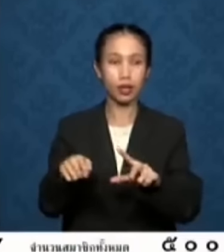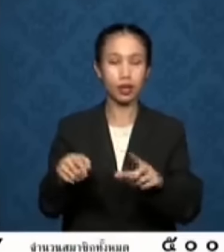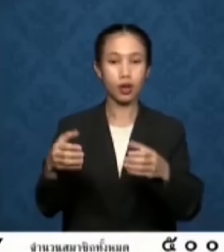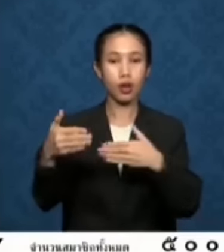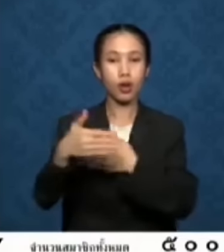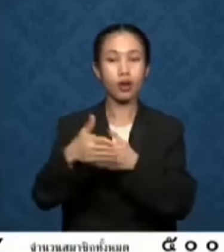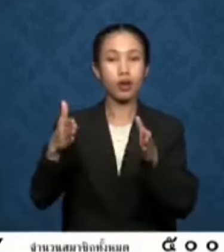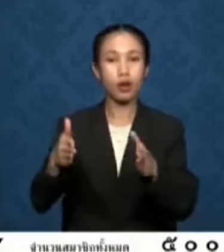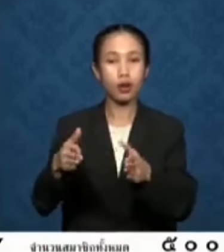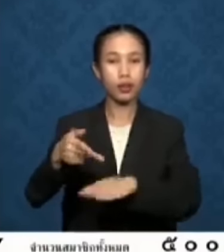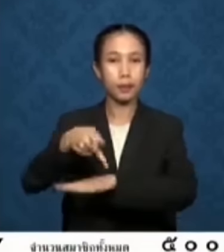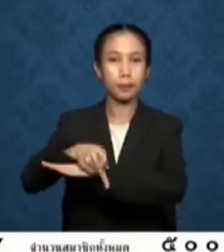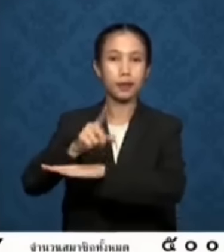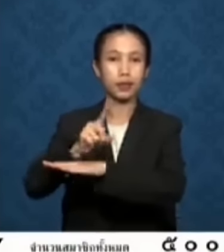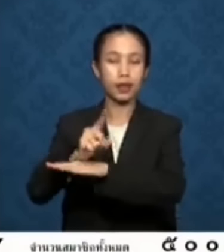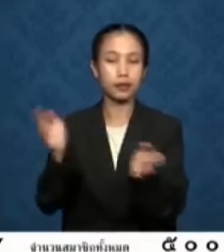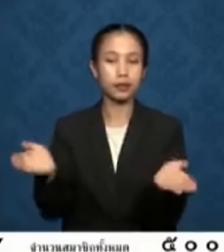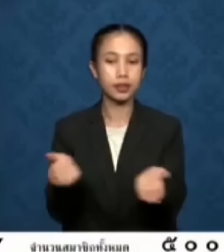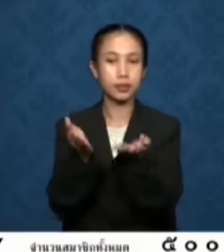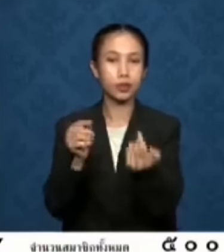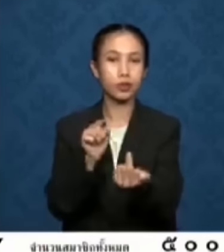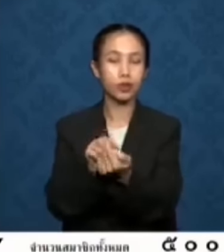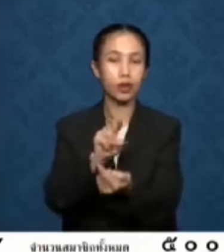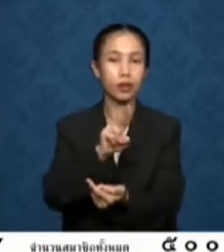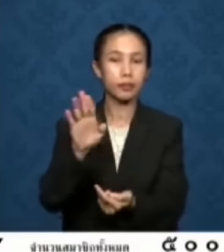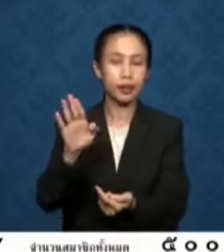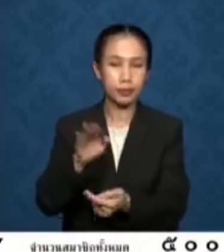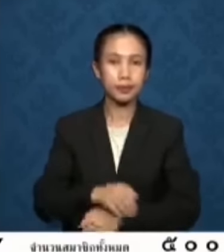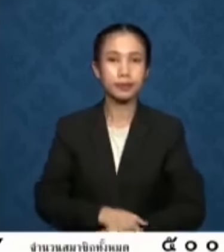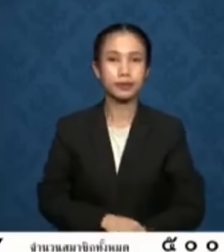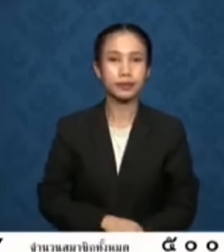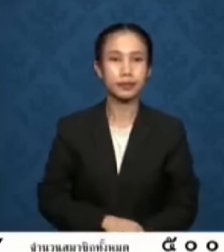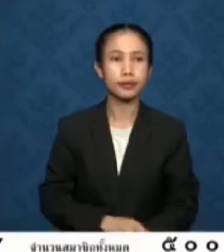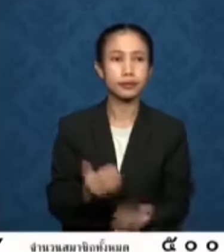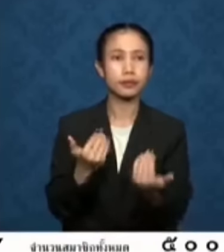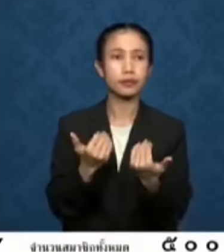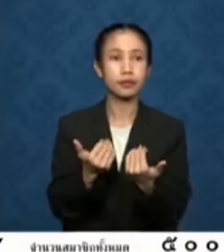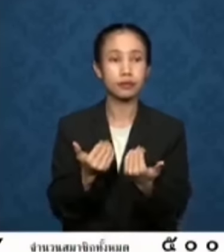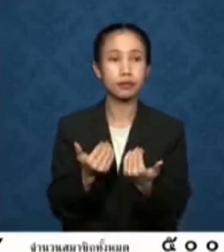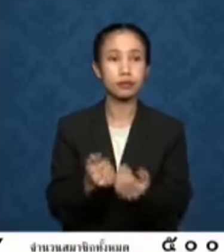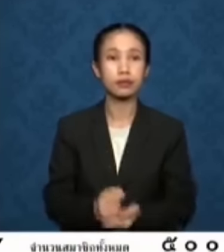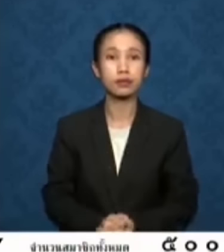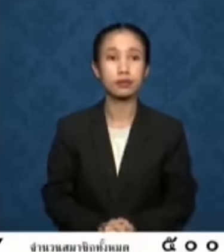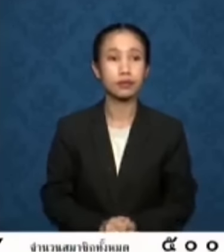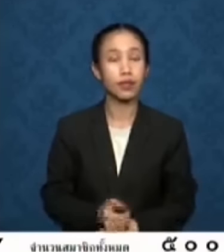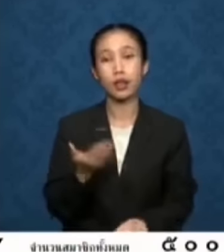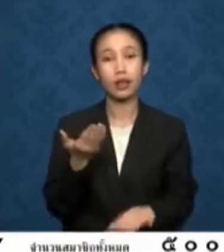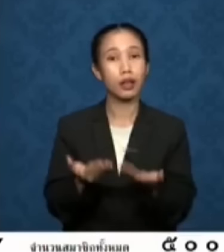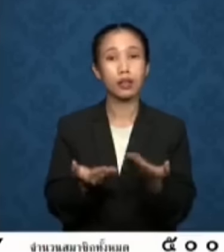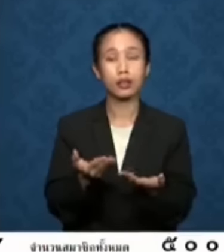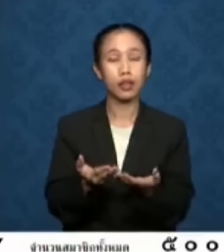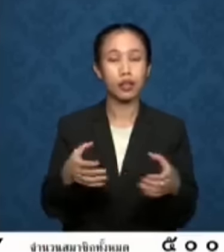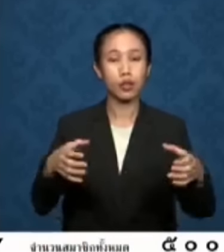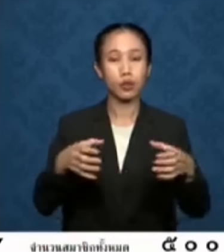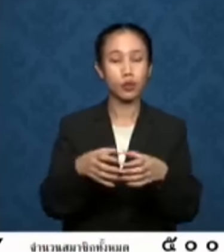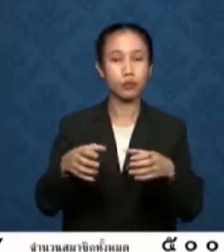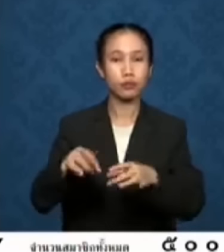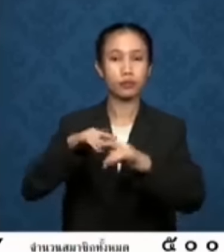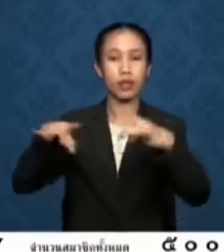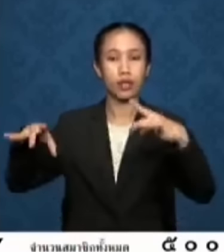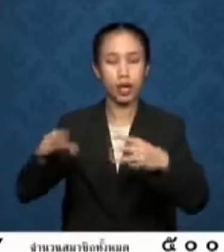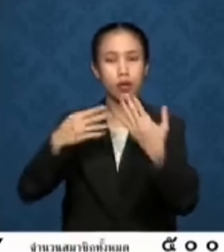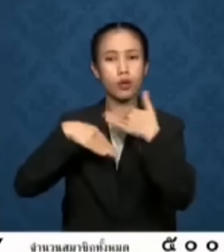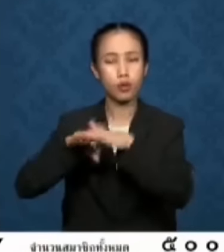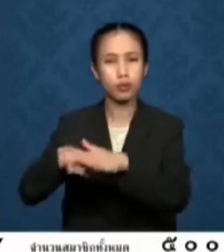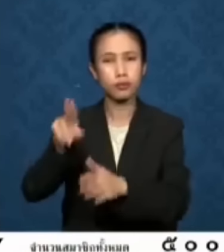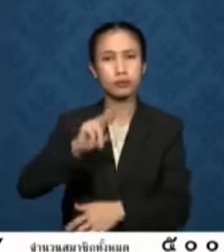านประธานได้ผลักดันที่จะออกระเบียบมาก็ตอนนี้ก็ท่าน ก็ให้สามารถให้พรรคร่วมฝ่ายค้านเข้าไปใช้ได้แล้วนะ